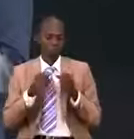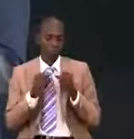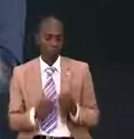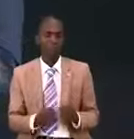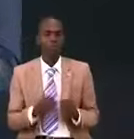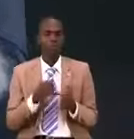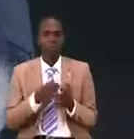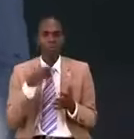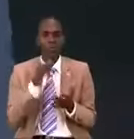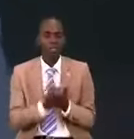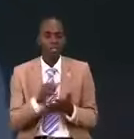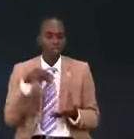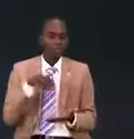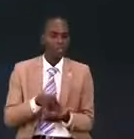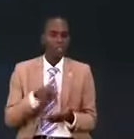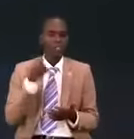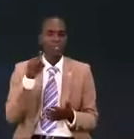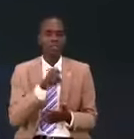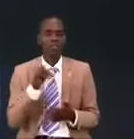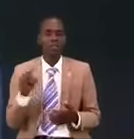pour ceinture